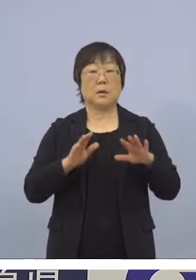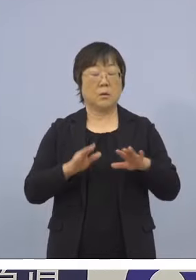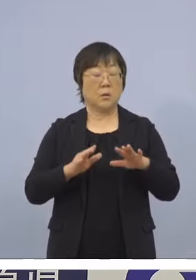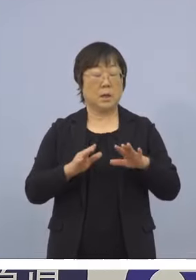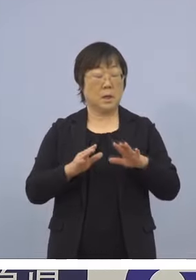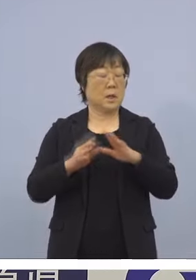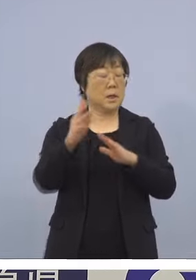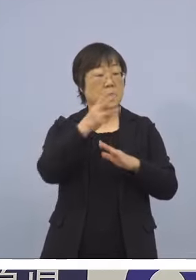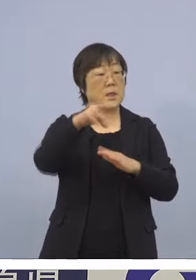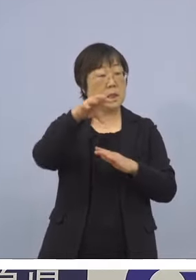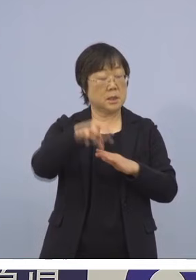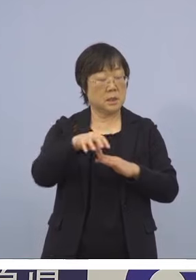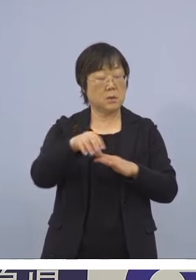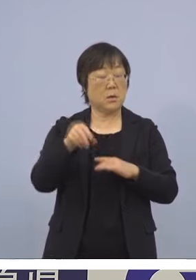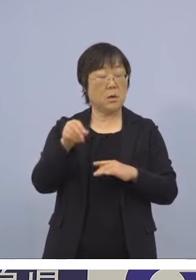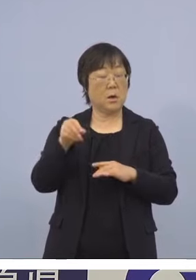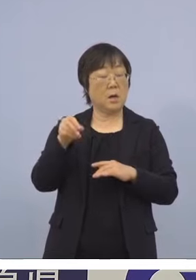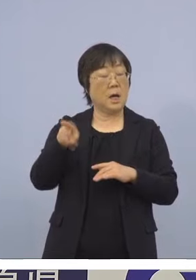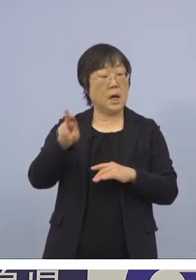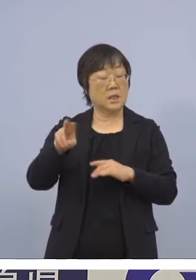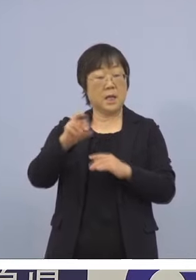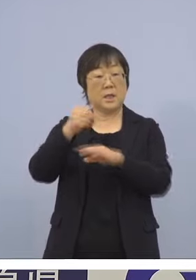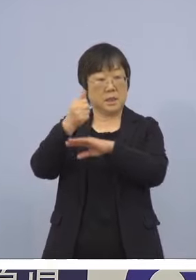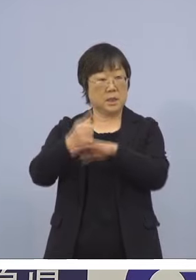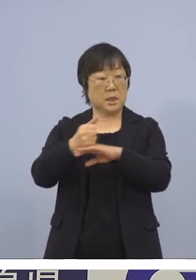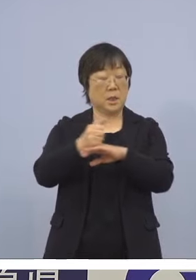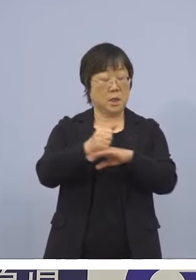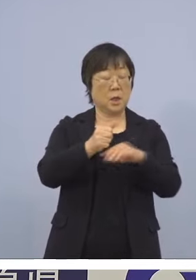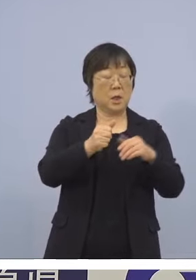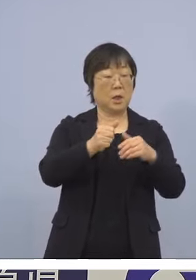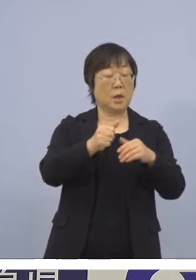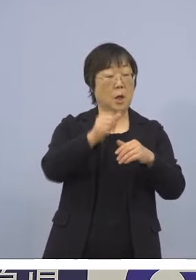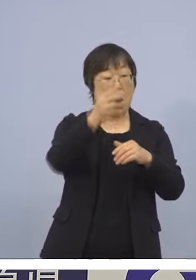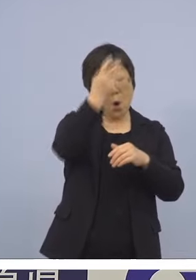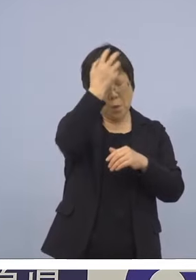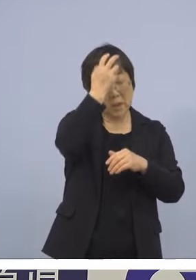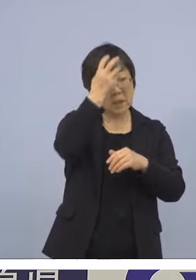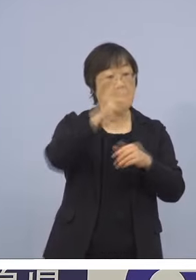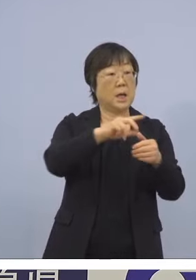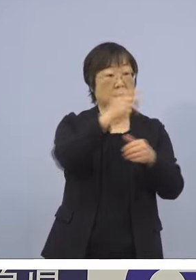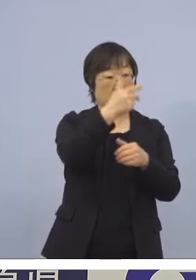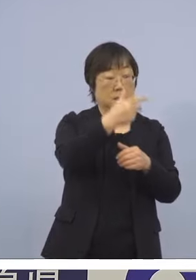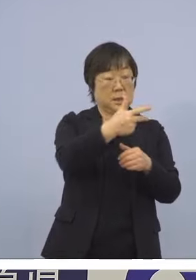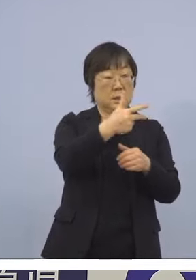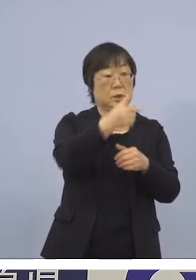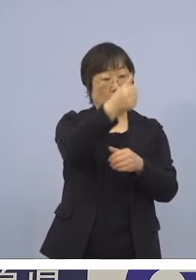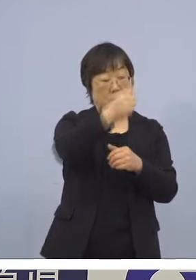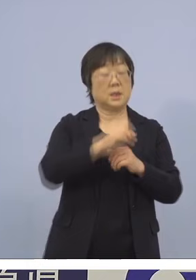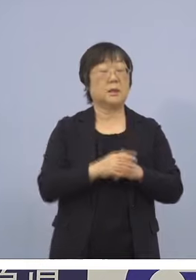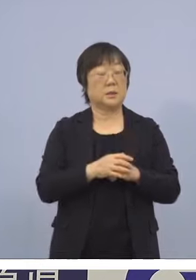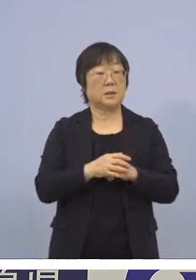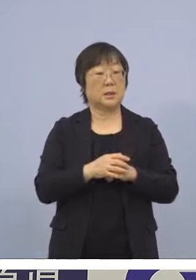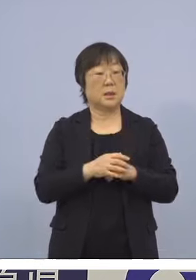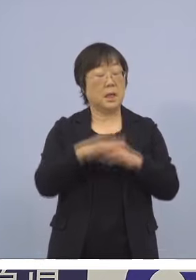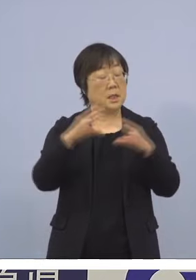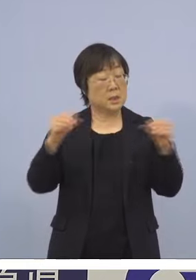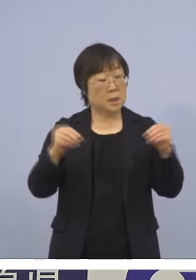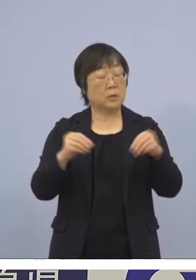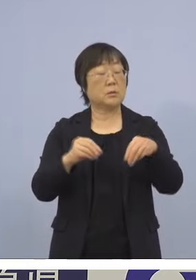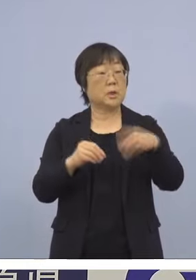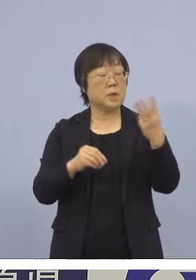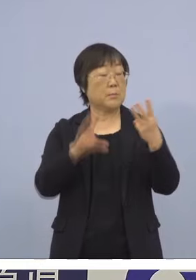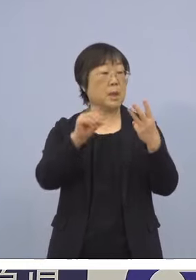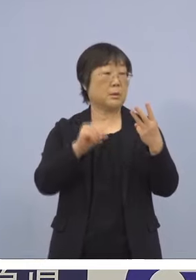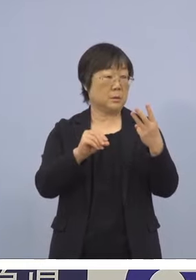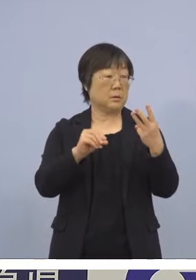災地でも長谷知事さん、輪島市長さん、いわゆる300人、全国の300人の知事市町